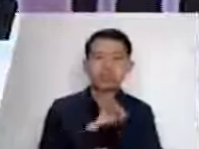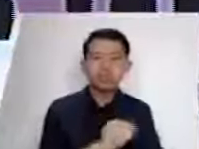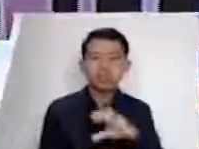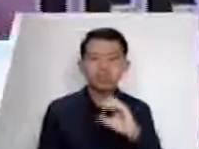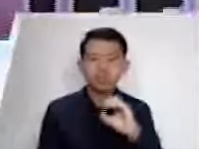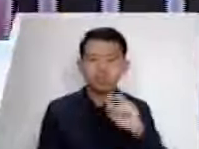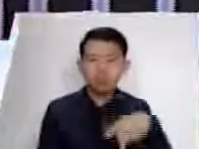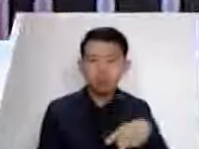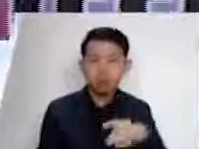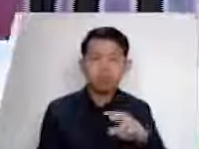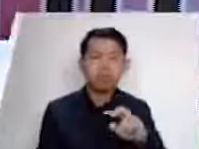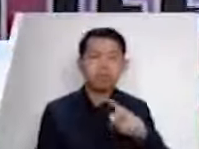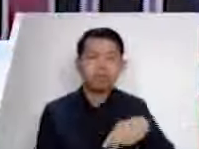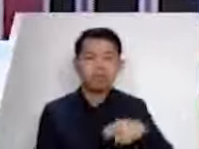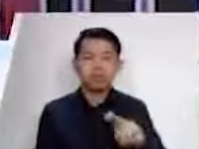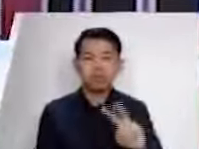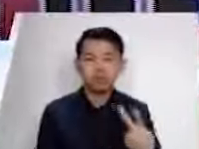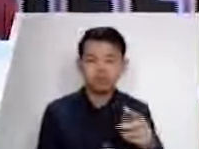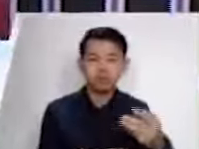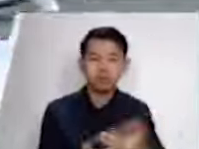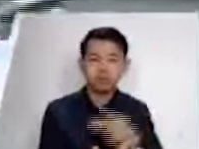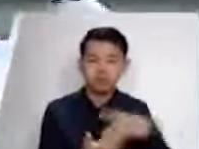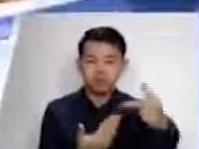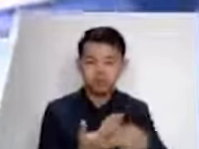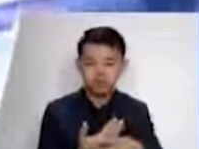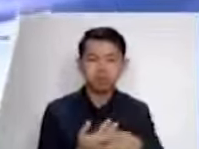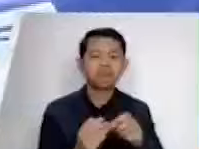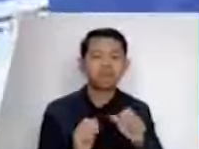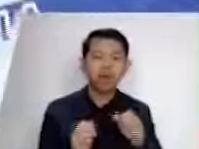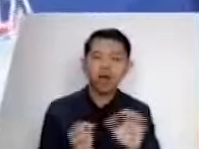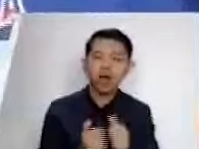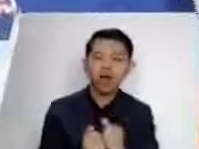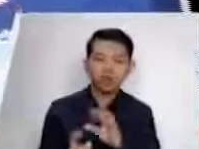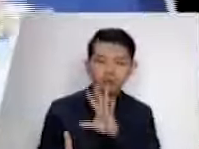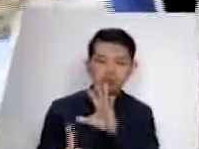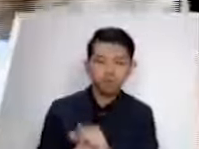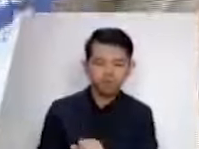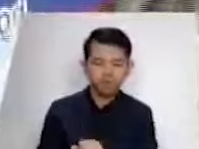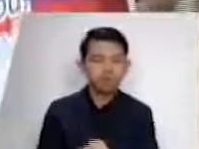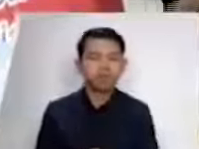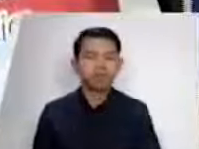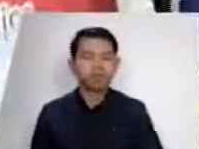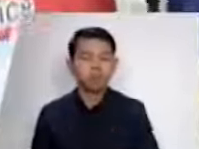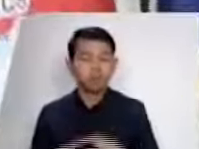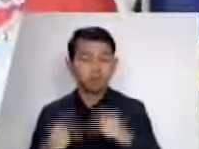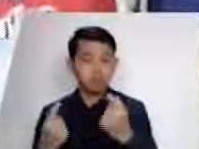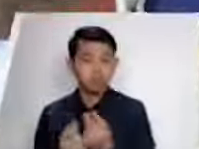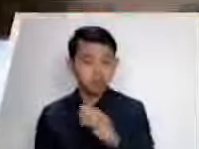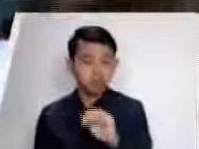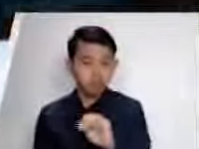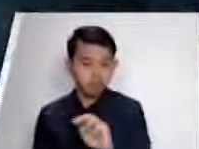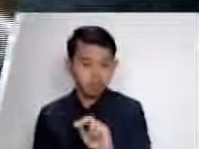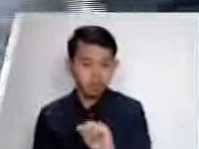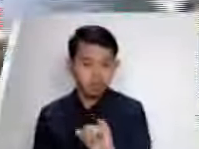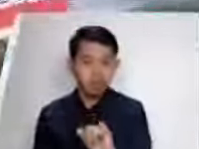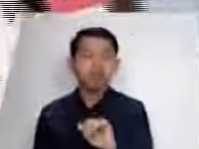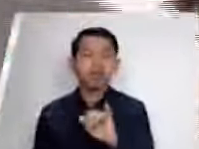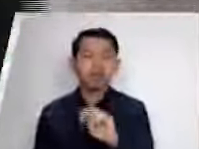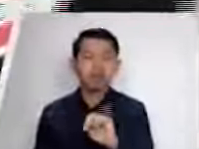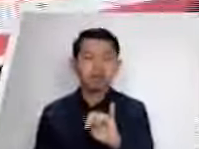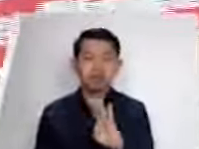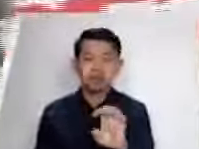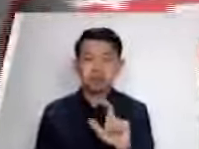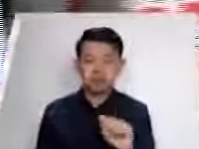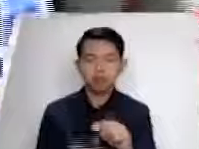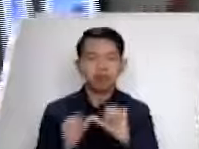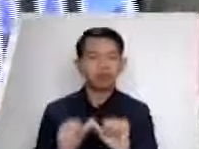Modernization Program. Sa mga oras ito, nagagawa pa rin ng kilos protesta itong grupong manibela sa harap ng LTFRB office. Ang impormasyon naman natin ay wala